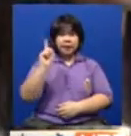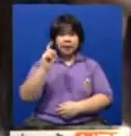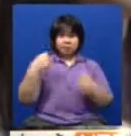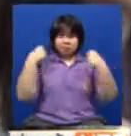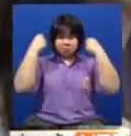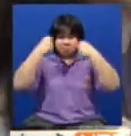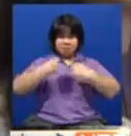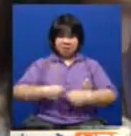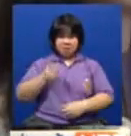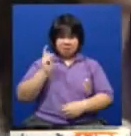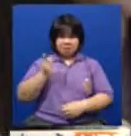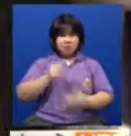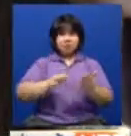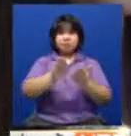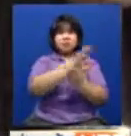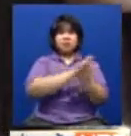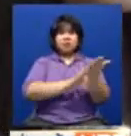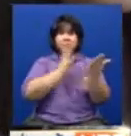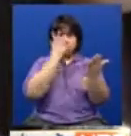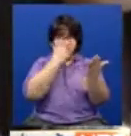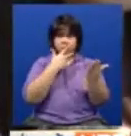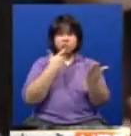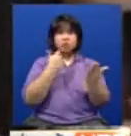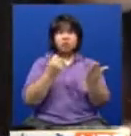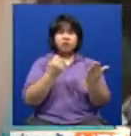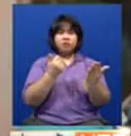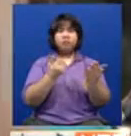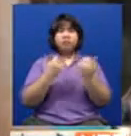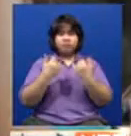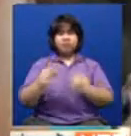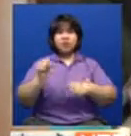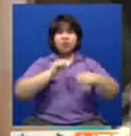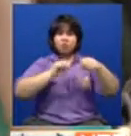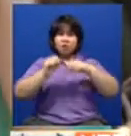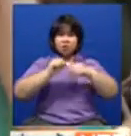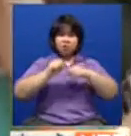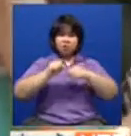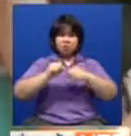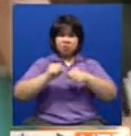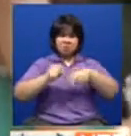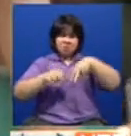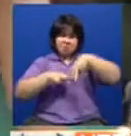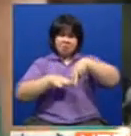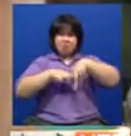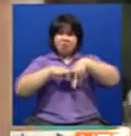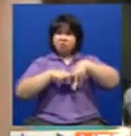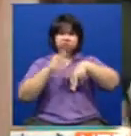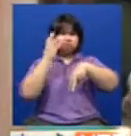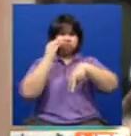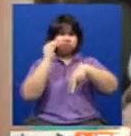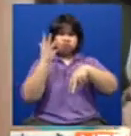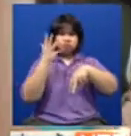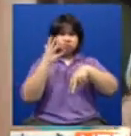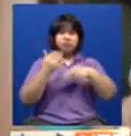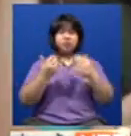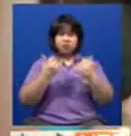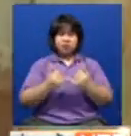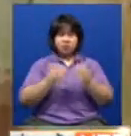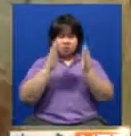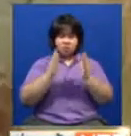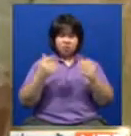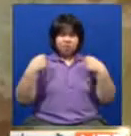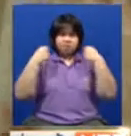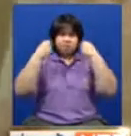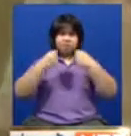ไทยเป็นชุดประจำชาติที่สวยงามแล้วก็ยังมองว่าปัจจุบันวัยรุ่นส่วนใหญ่นุ่งสั้นดูแล้วไม่น่ารักซึ่งหลายคนที่สนชุดไทยแล้ว